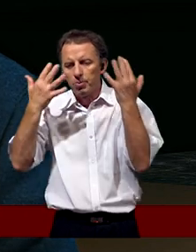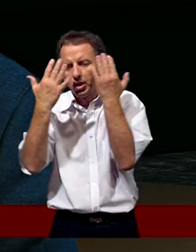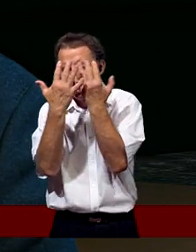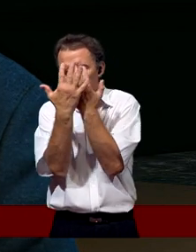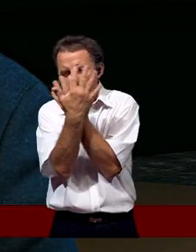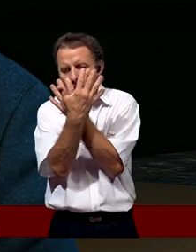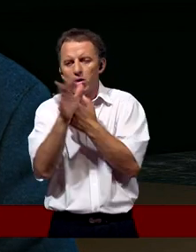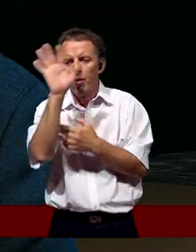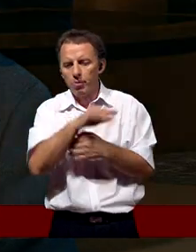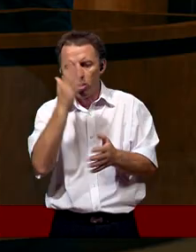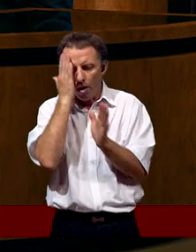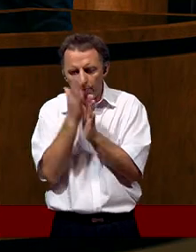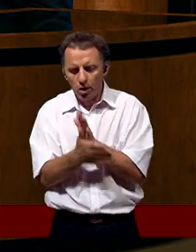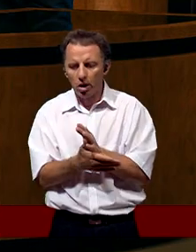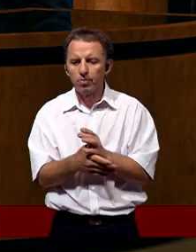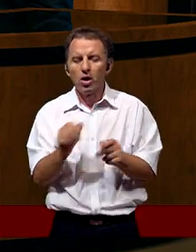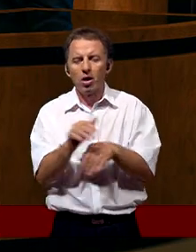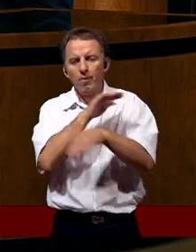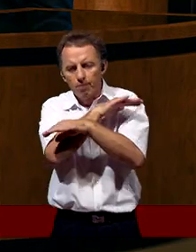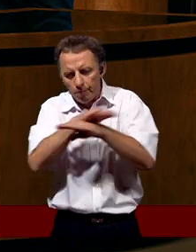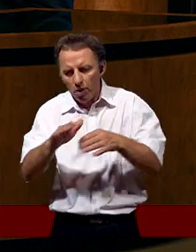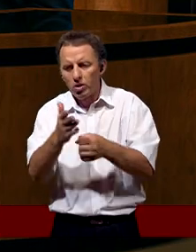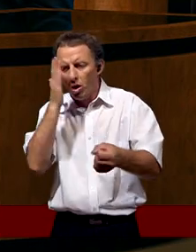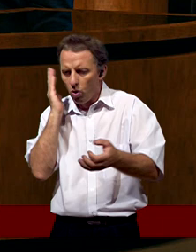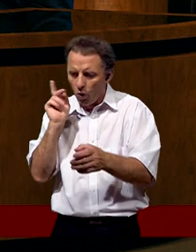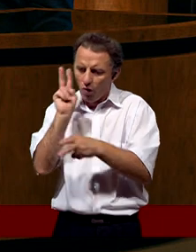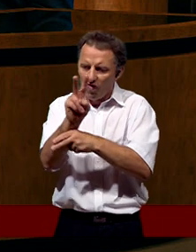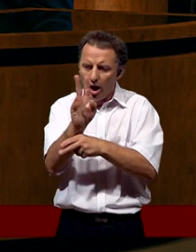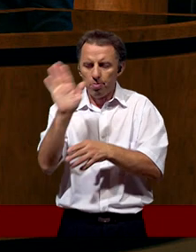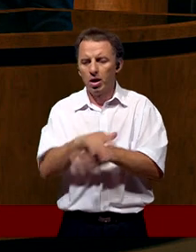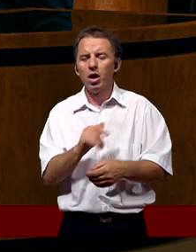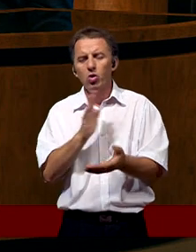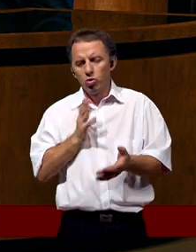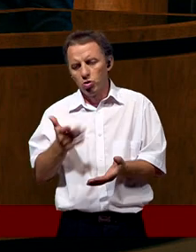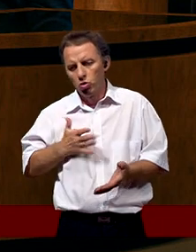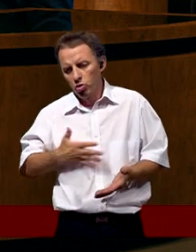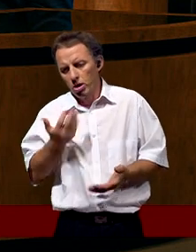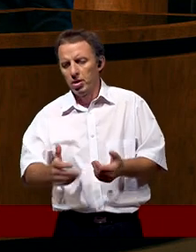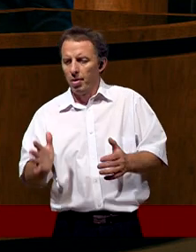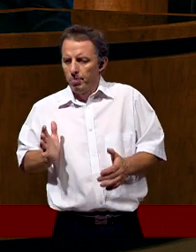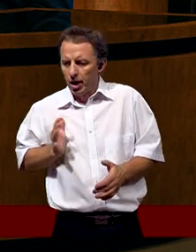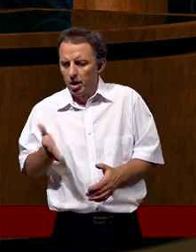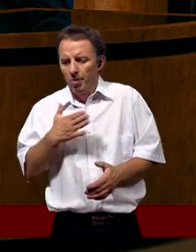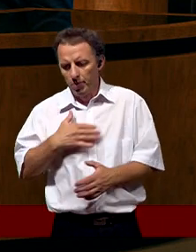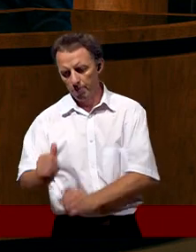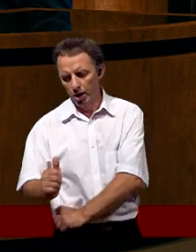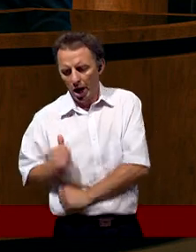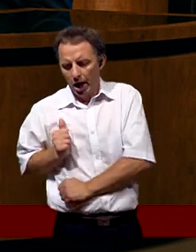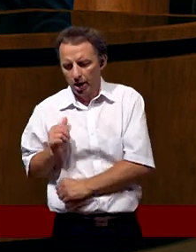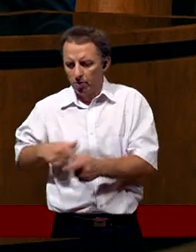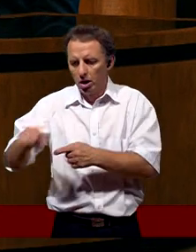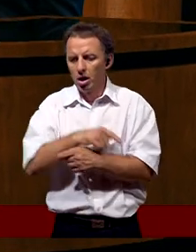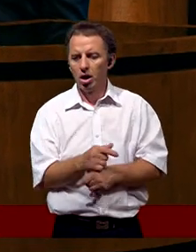przysłaniają nam Boga po prostu, prawda? Czy tak w pełni ufamy Panu Bogu, nie? Czujemy się bezpieczni, bo mamy armię, bo